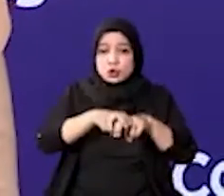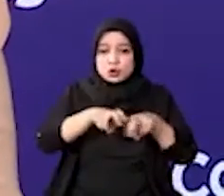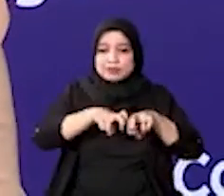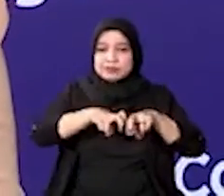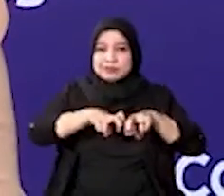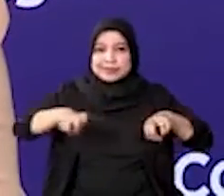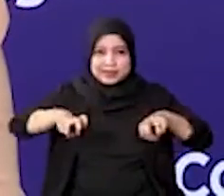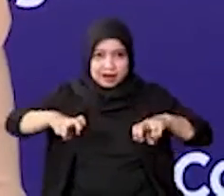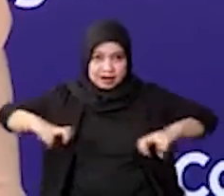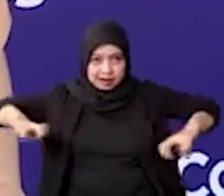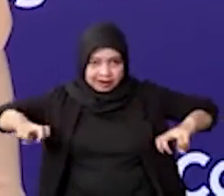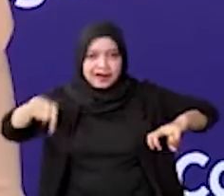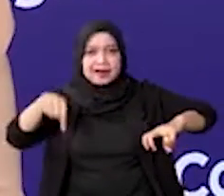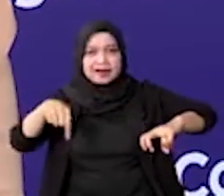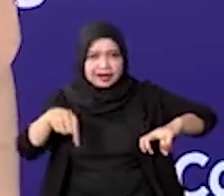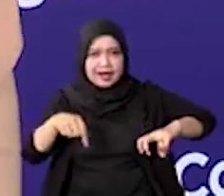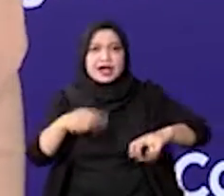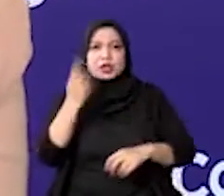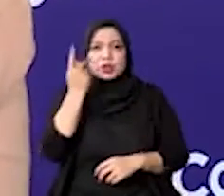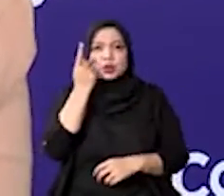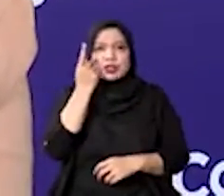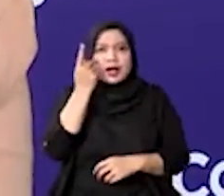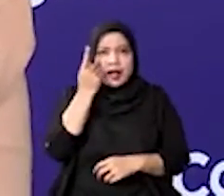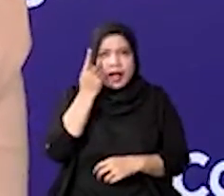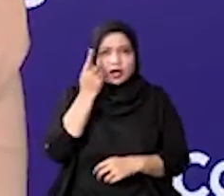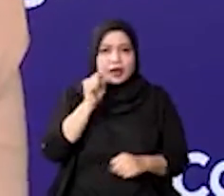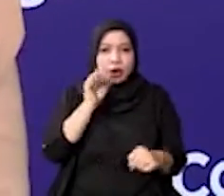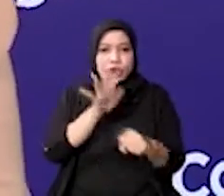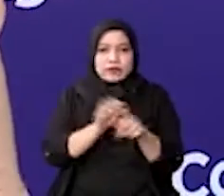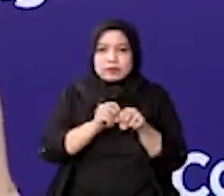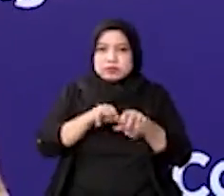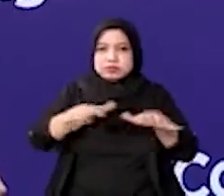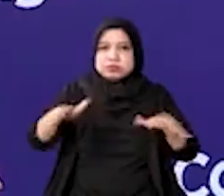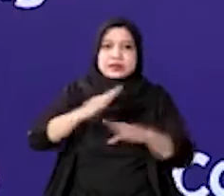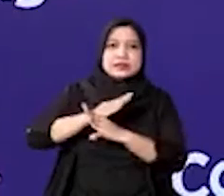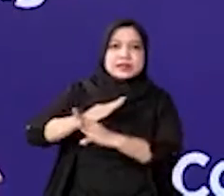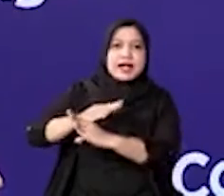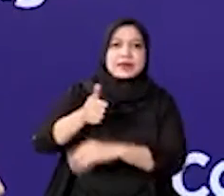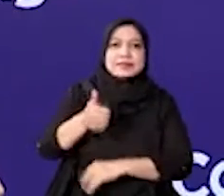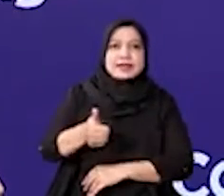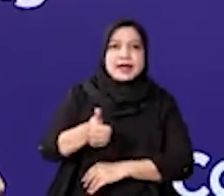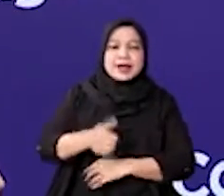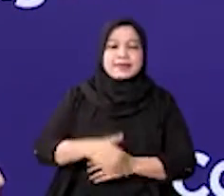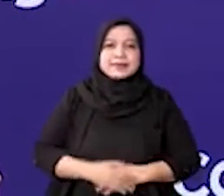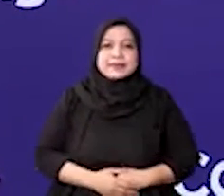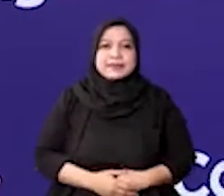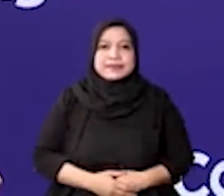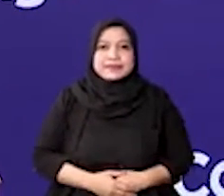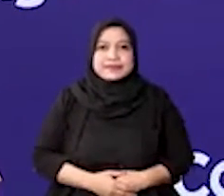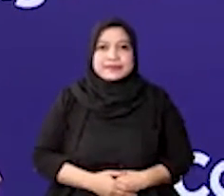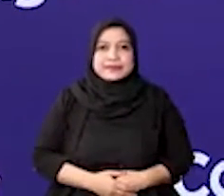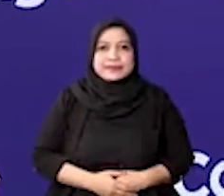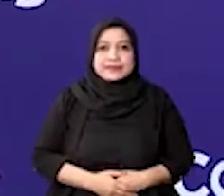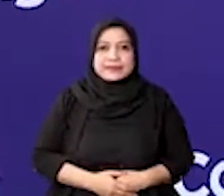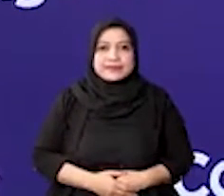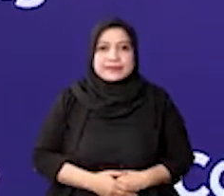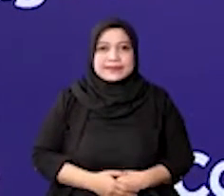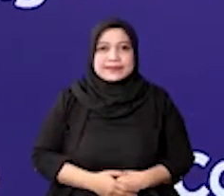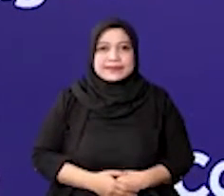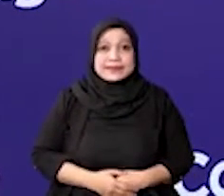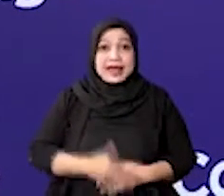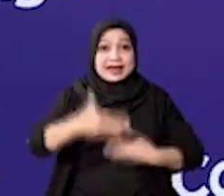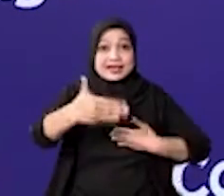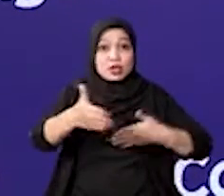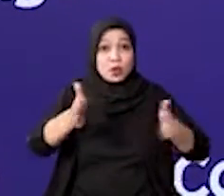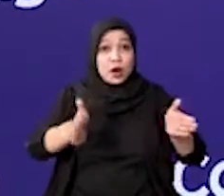ee apa ee menghentikan penyebaran covid-1 dan selain itu juga di ee tempat kami melakukan dialog